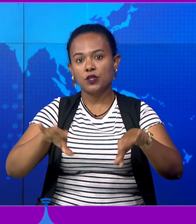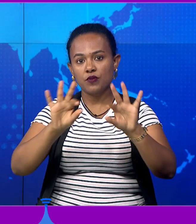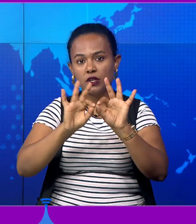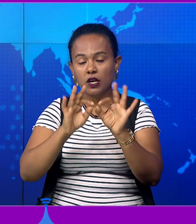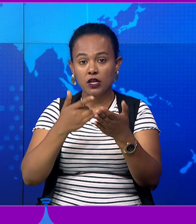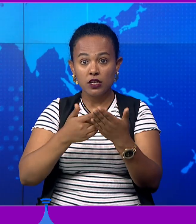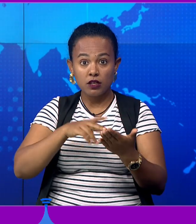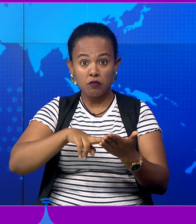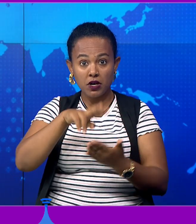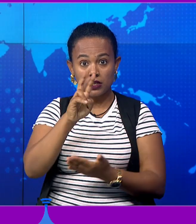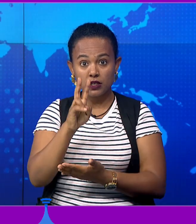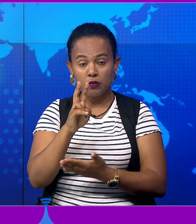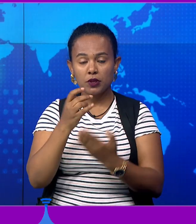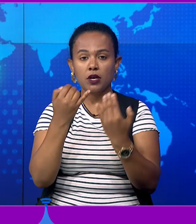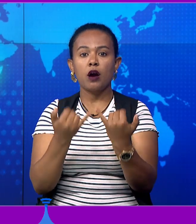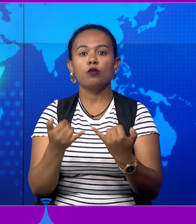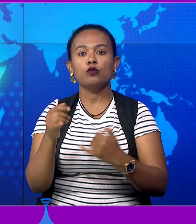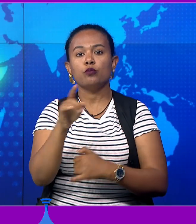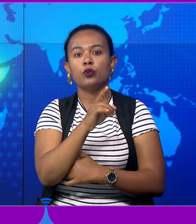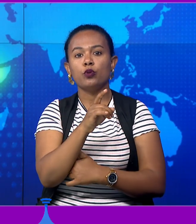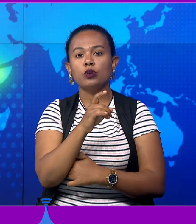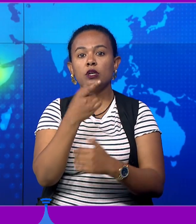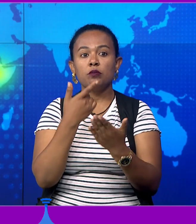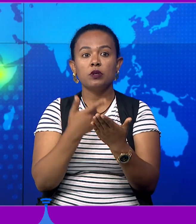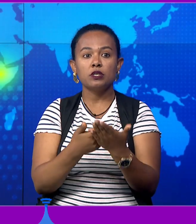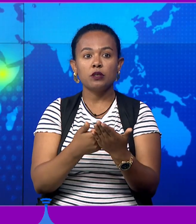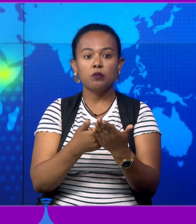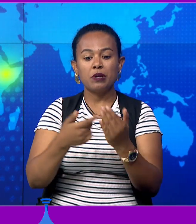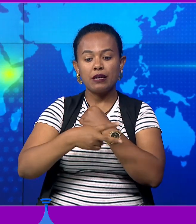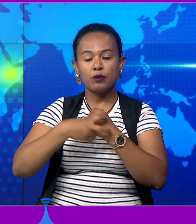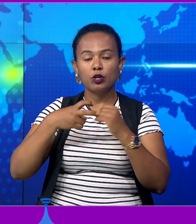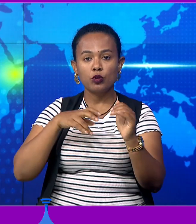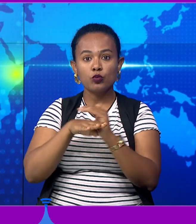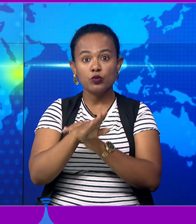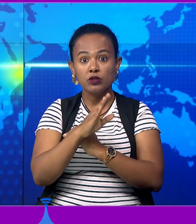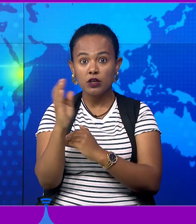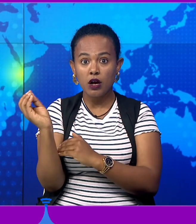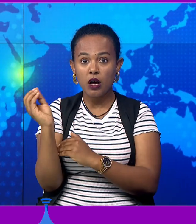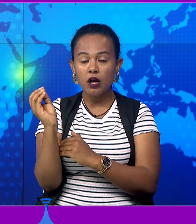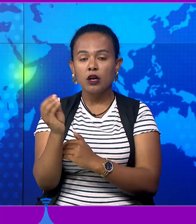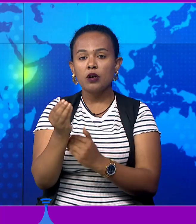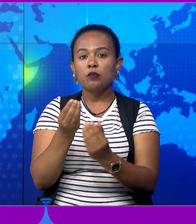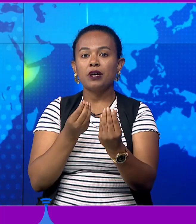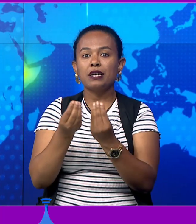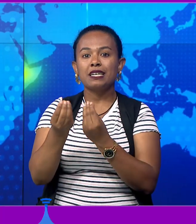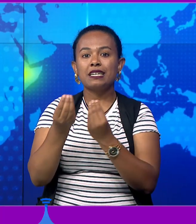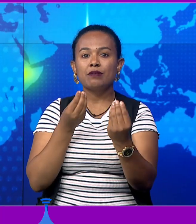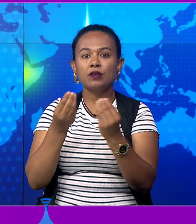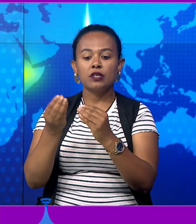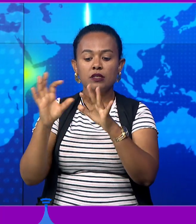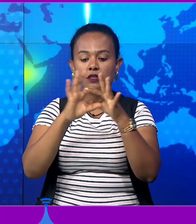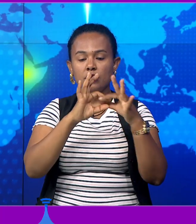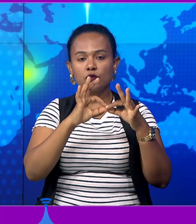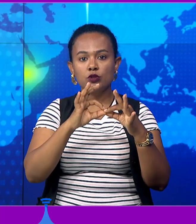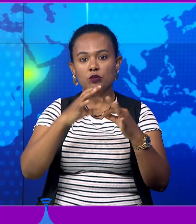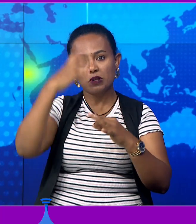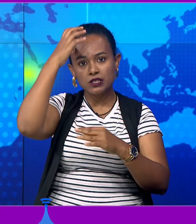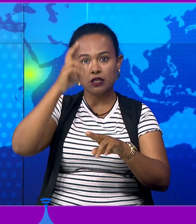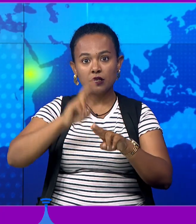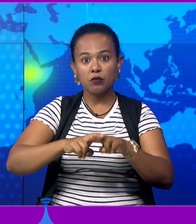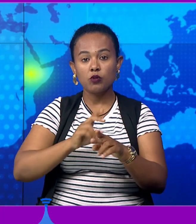ይህን ማነሳበት አሁንም ቢሆን በሳቦታጁ በሌብነቱ ውስጥ እና በግብይት ሰንሰለቱን መንግስት ካስቀመጠው አቅጣጫ